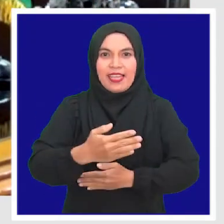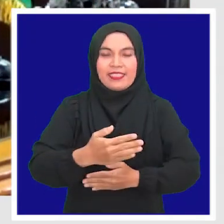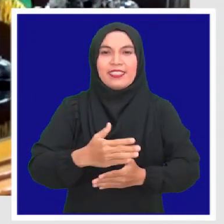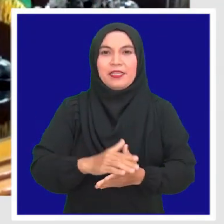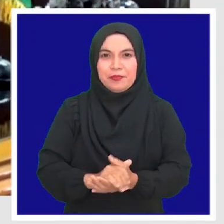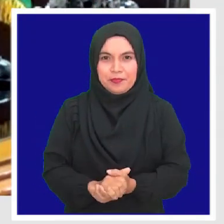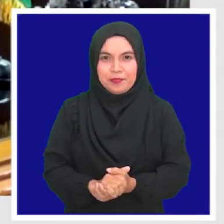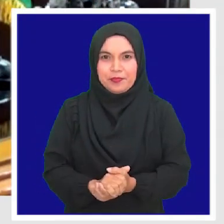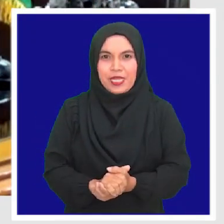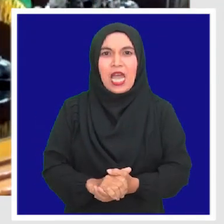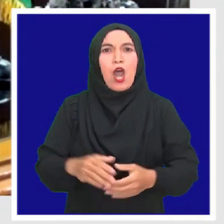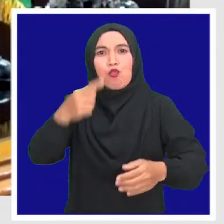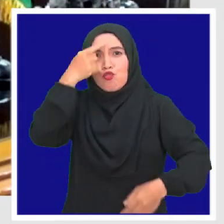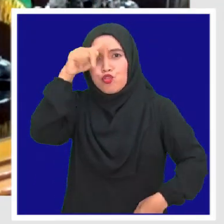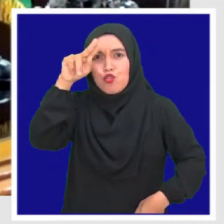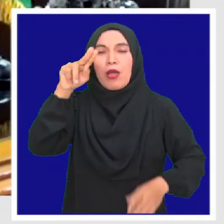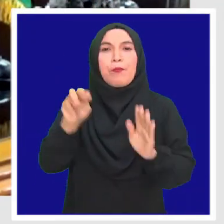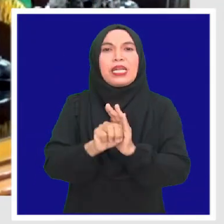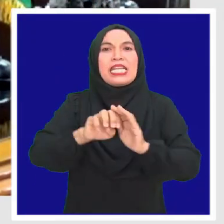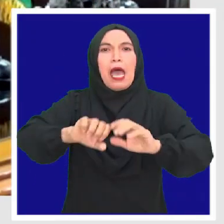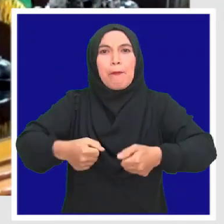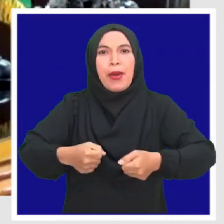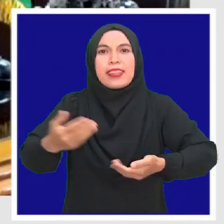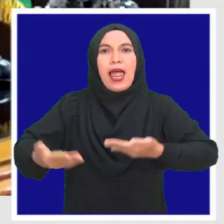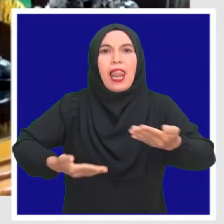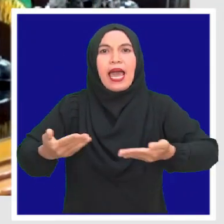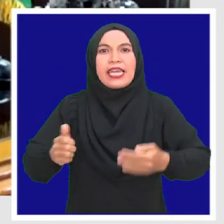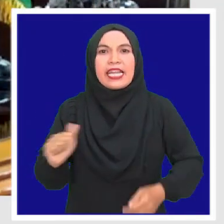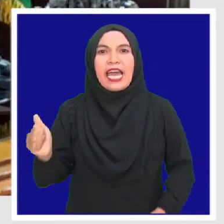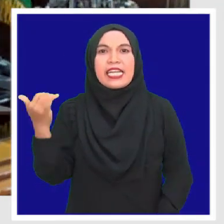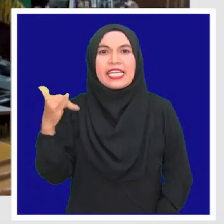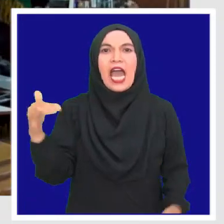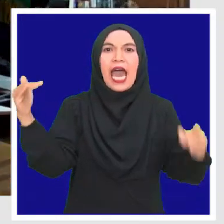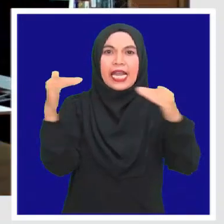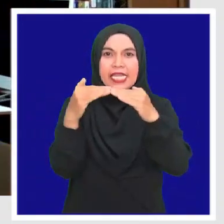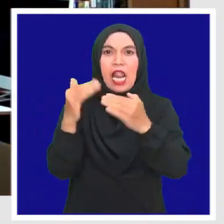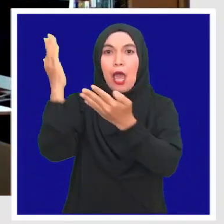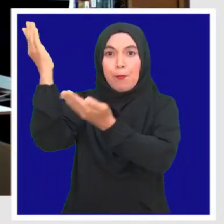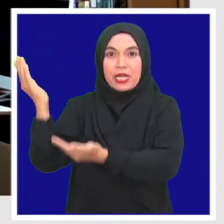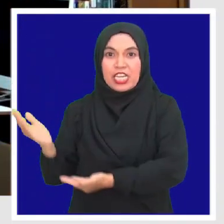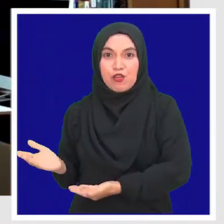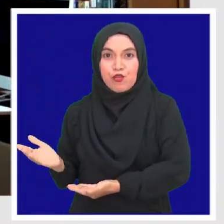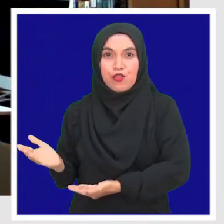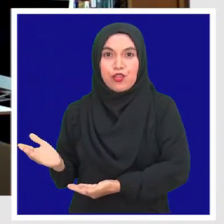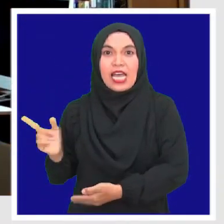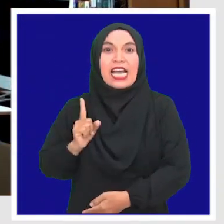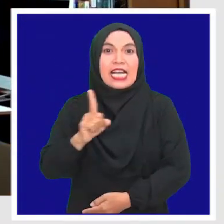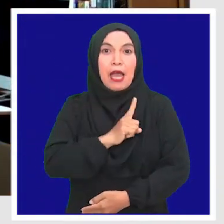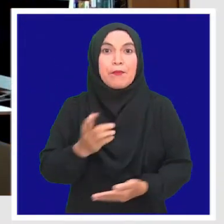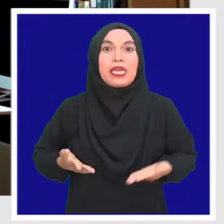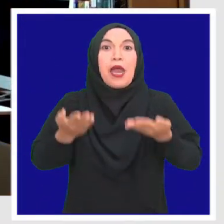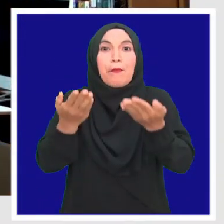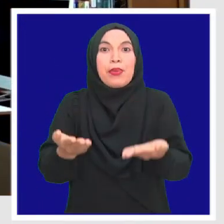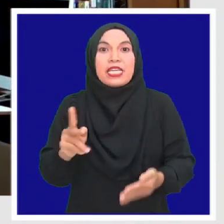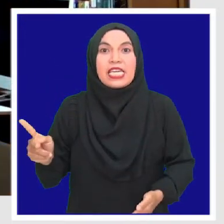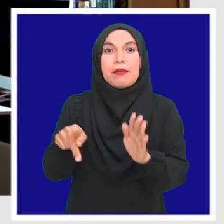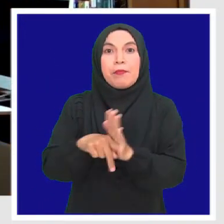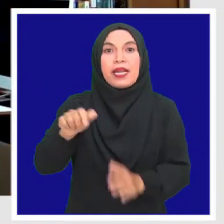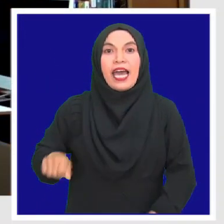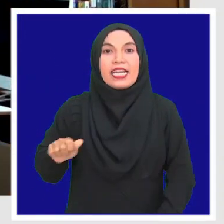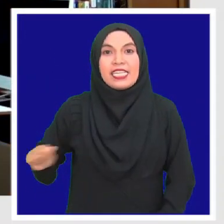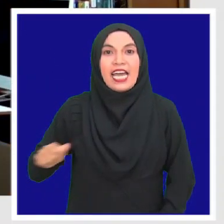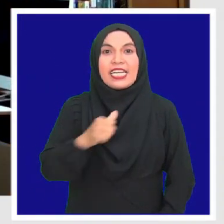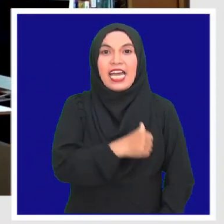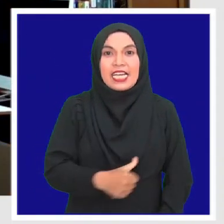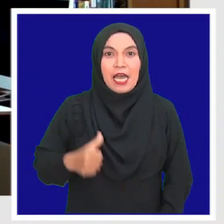nyumponan kapryogian anu berkeadilan. Ieu bade dipintonkeun video paparan bewara ngeunaan anu bade dipidangkeun di